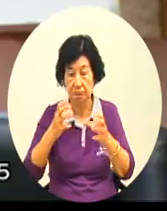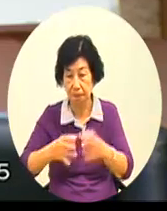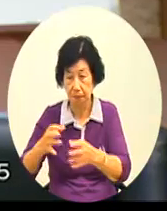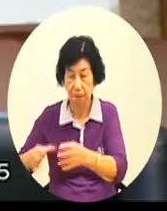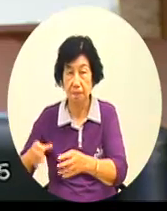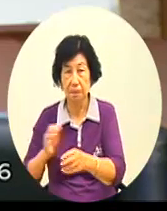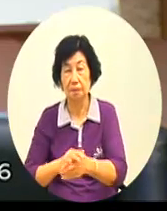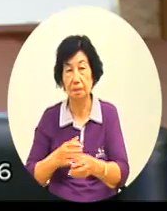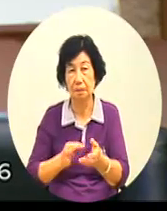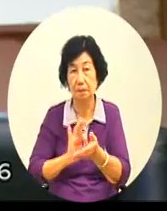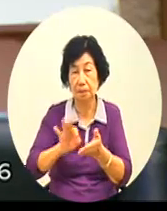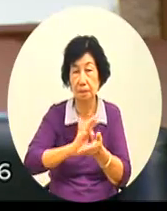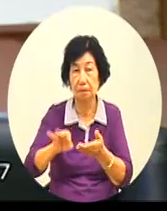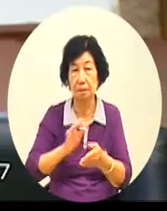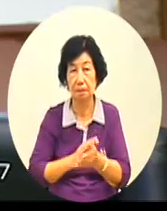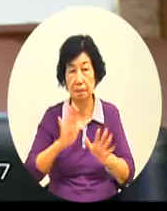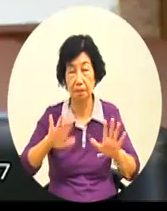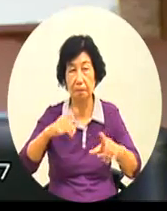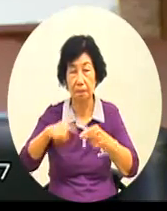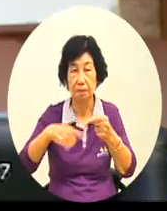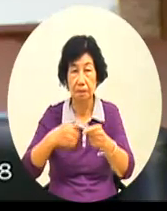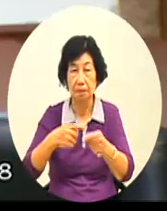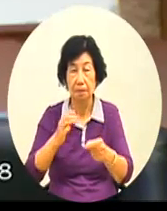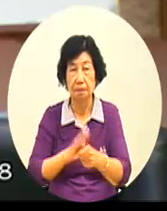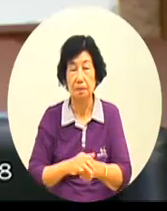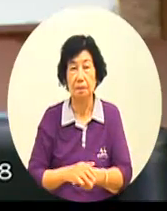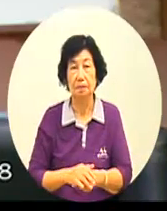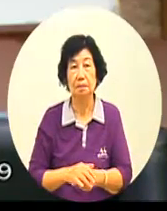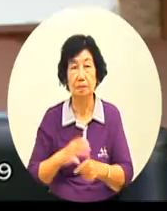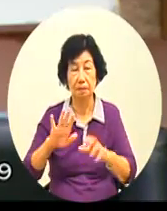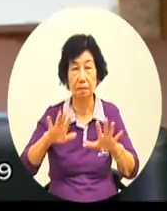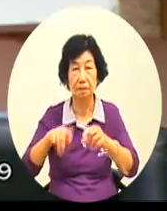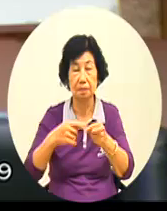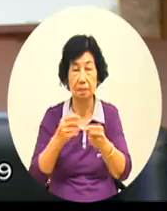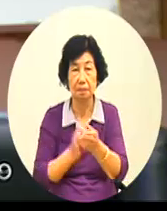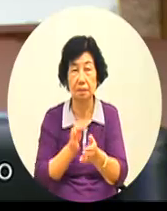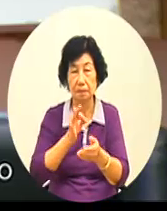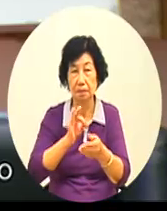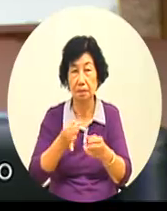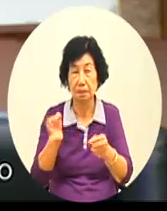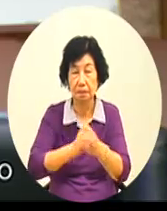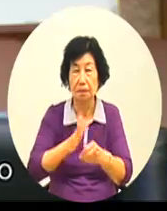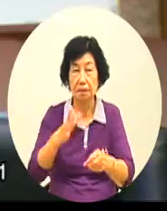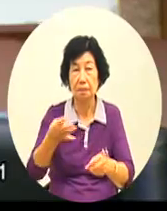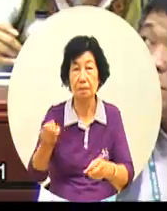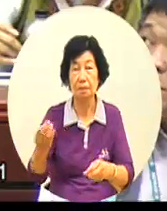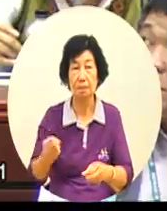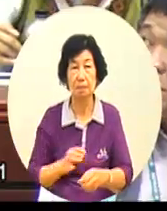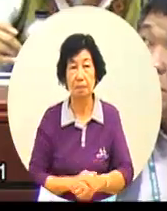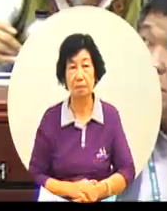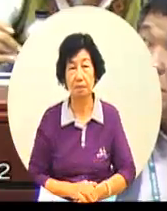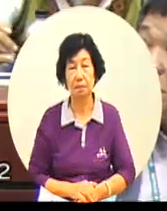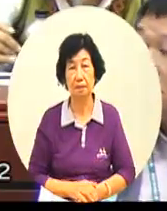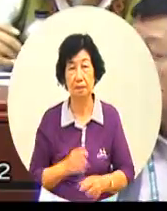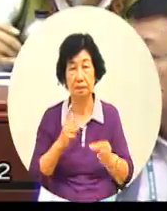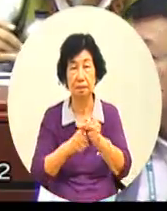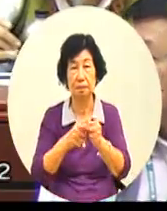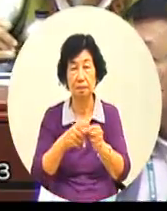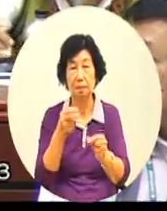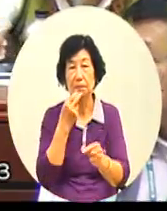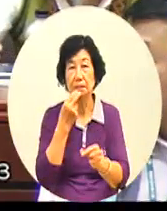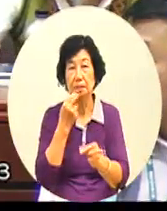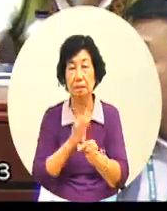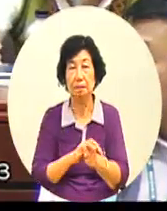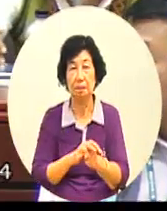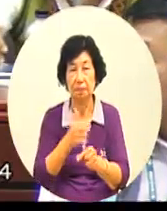今年是多少经费？请主委答复。 谢议员，那中央补助55个